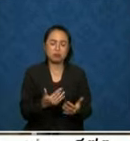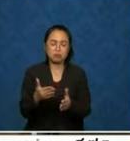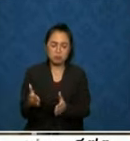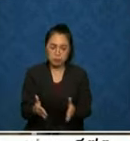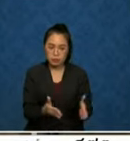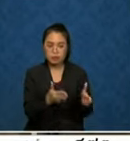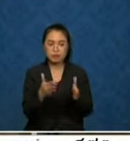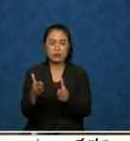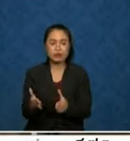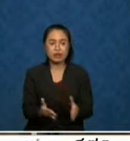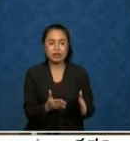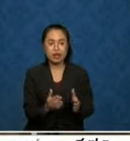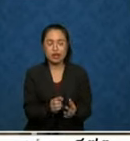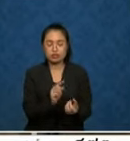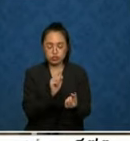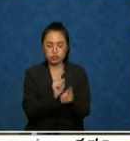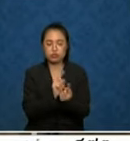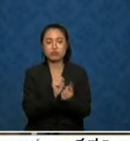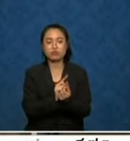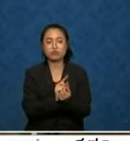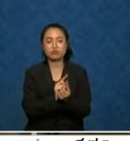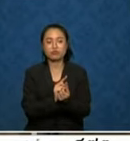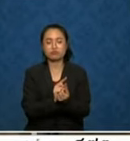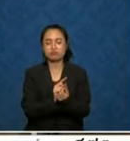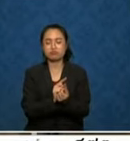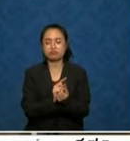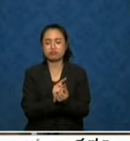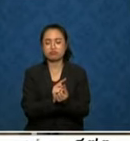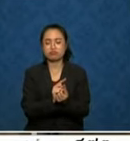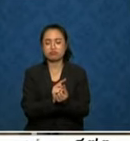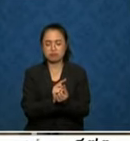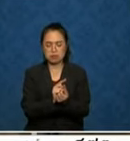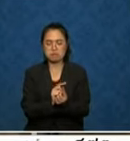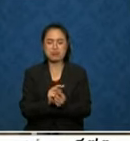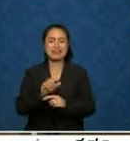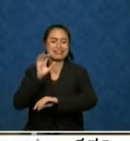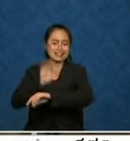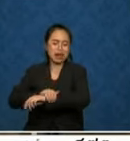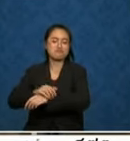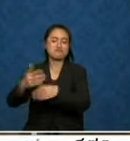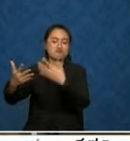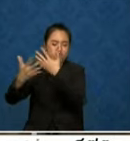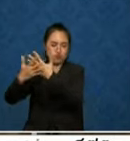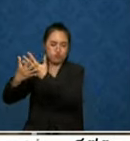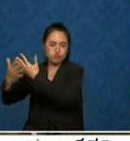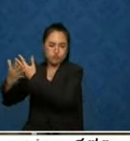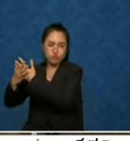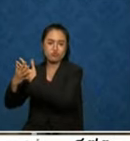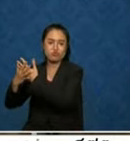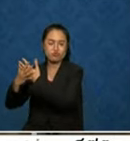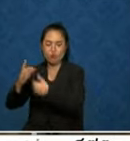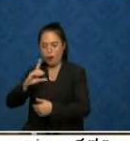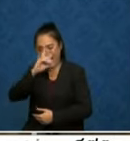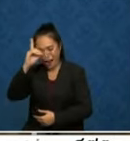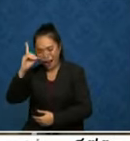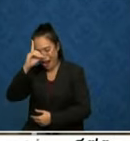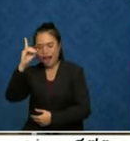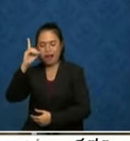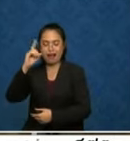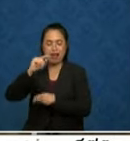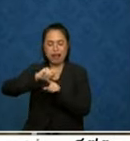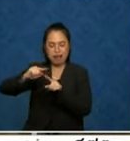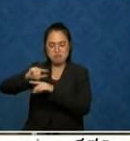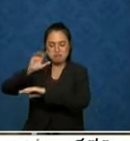ที่ได้เกิดขึ้นก็มีผู้คนได้เข้าไปติดในคุกแล้วก็เศรษฐีทั้งหลายนะครับที่อวดร่ำรวยจริงๆแล้